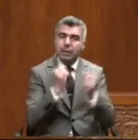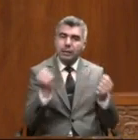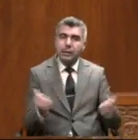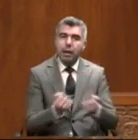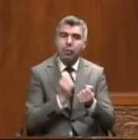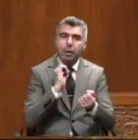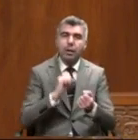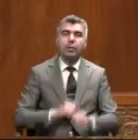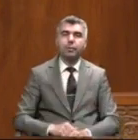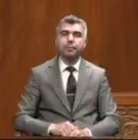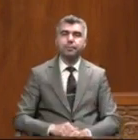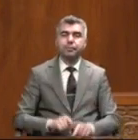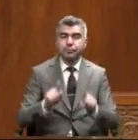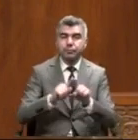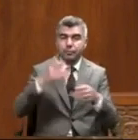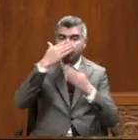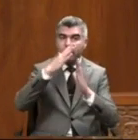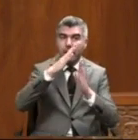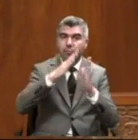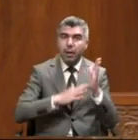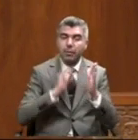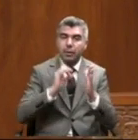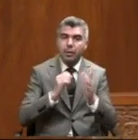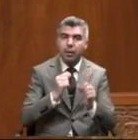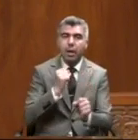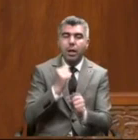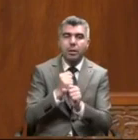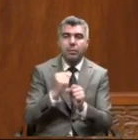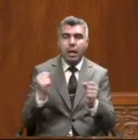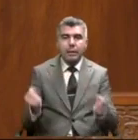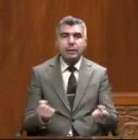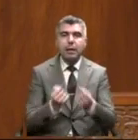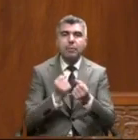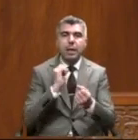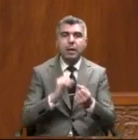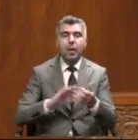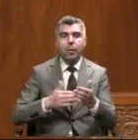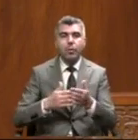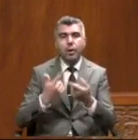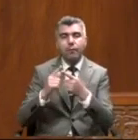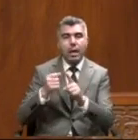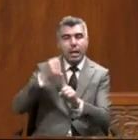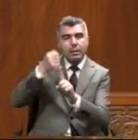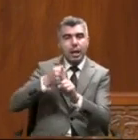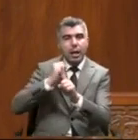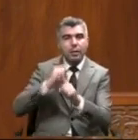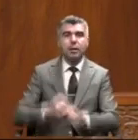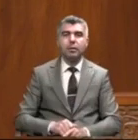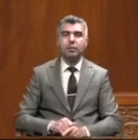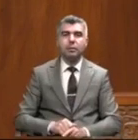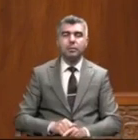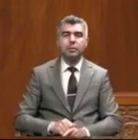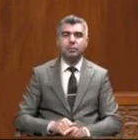يضع المواطن في صلب العمليه التنمويه اصلاحات تهدف